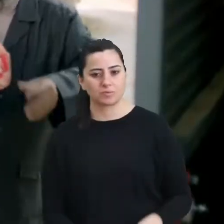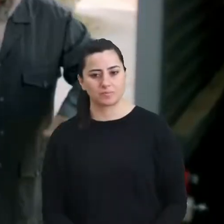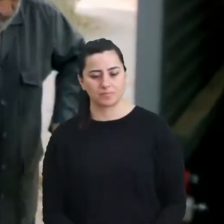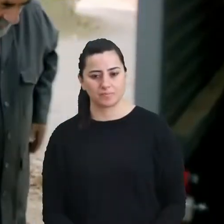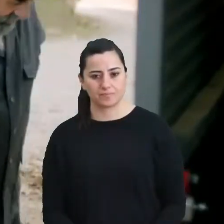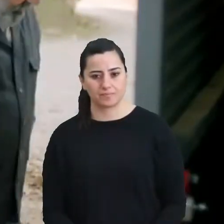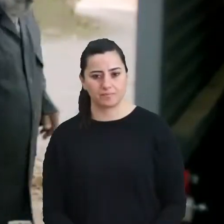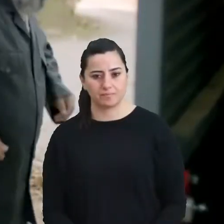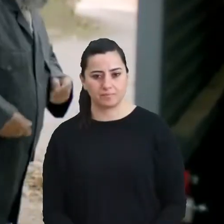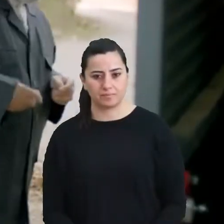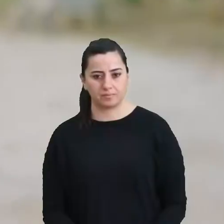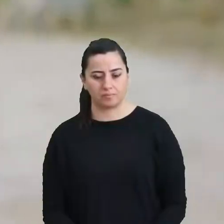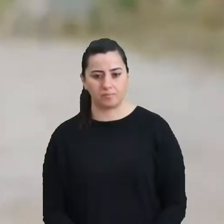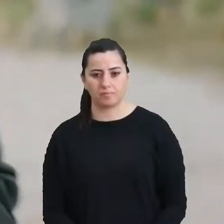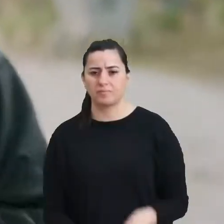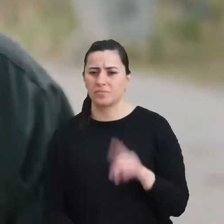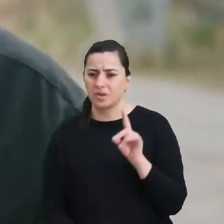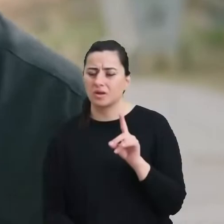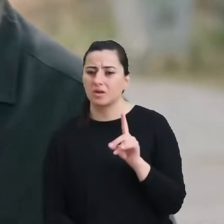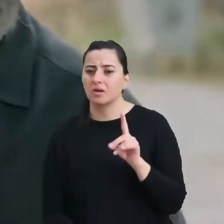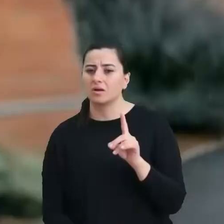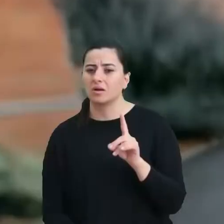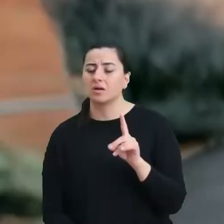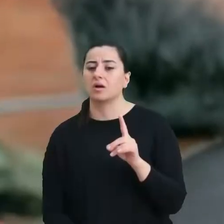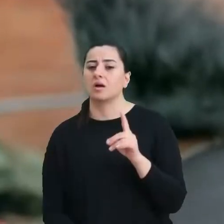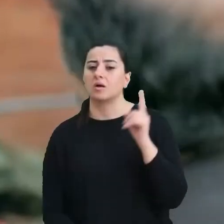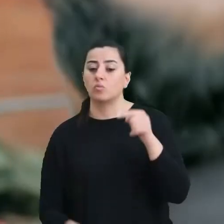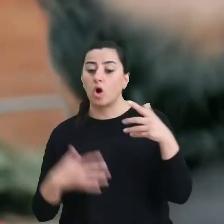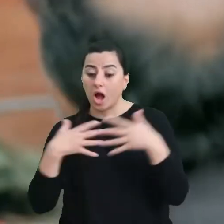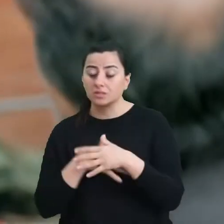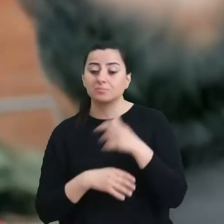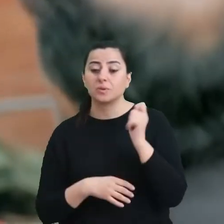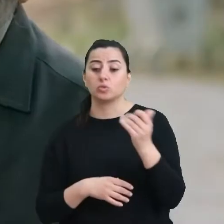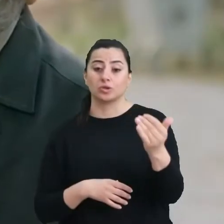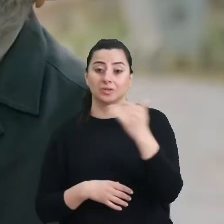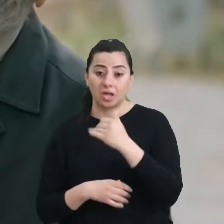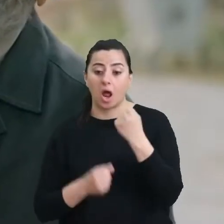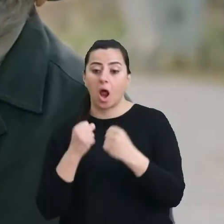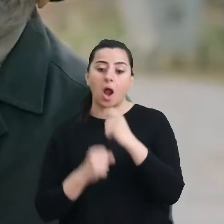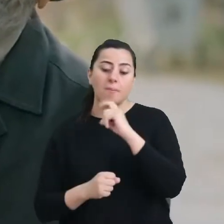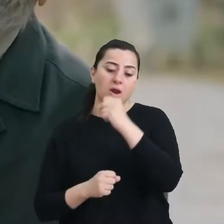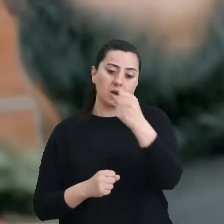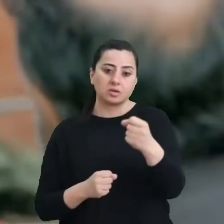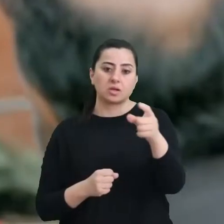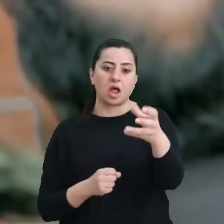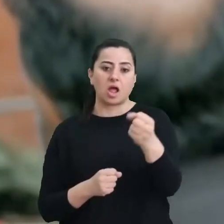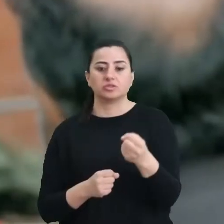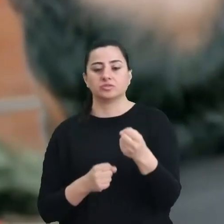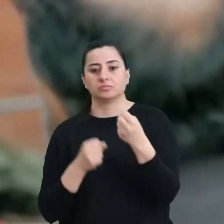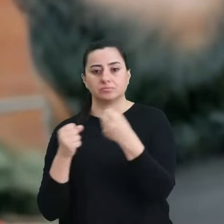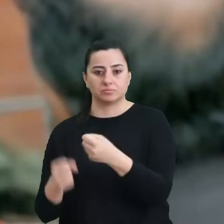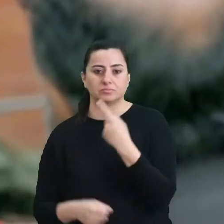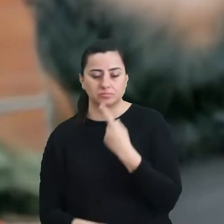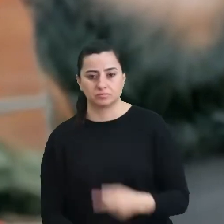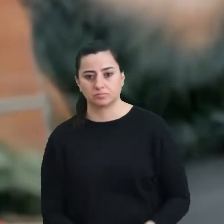Yeşil iple bağlı kırmızı paketi hocadan aldı. Bir de akşam muhakkak bekliyormuş. Araba gönderdim, aldıracağımış size.